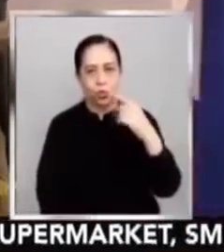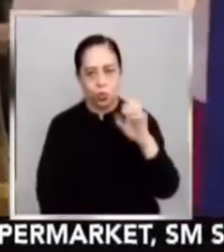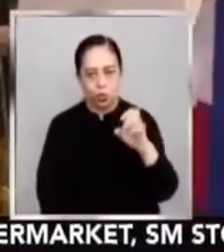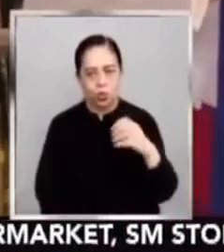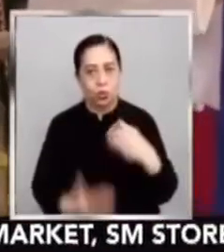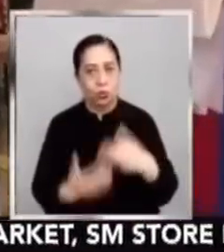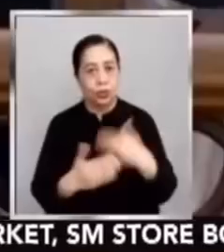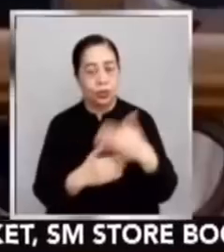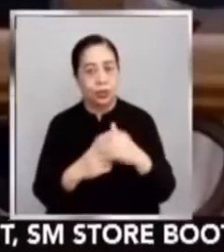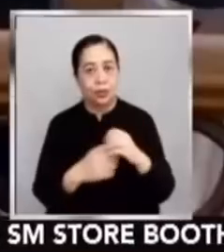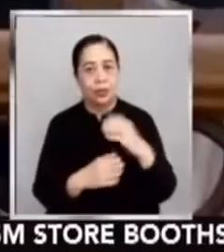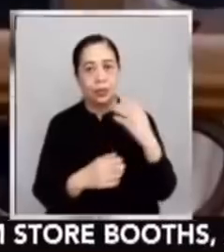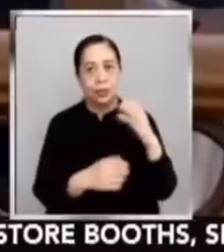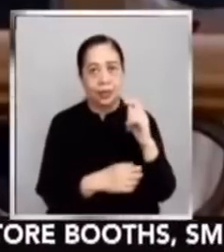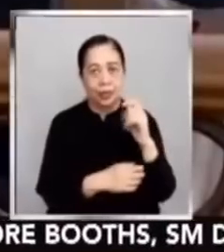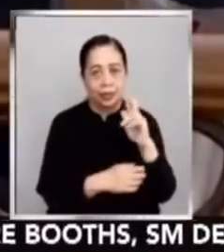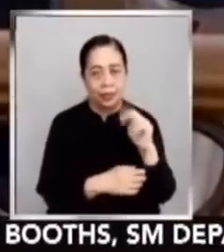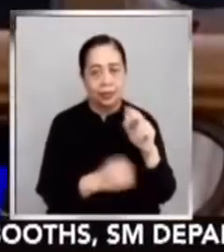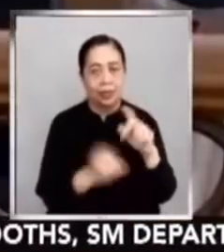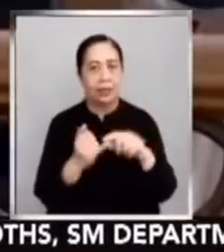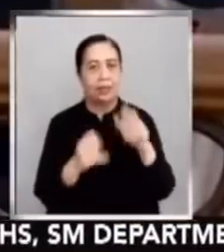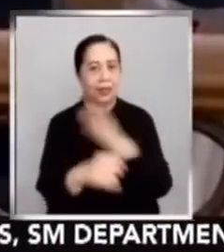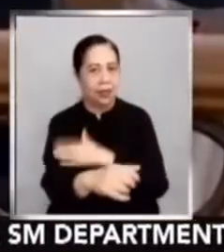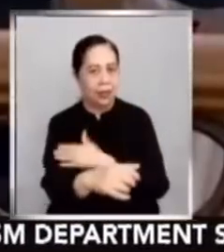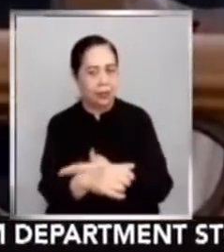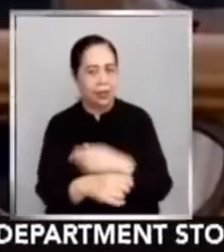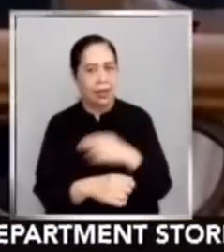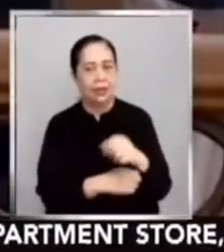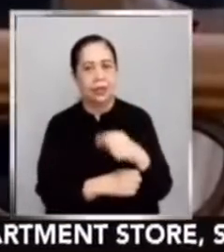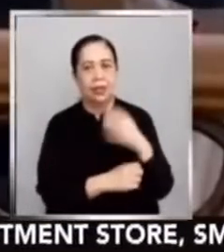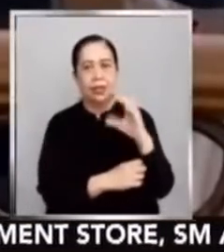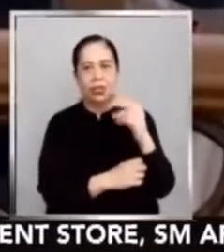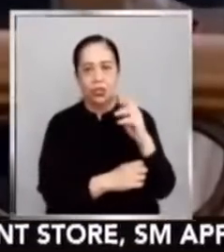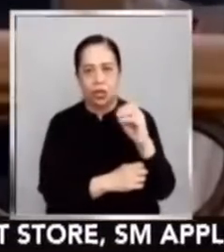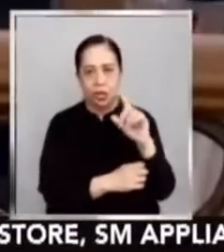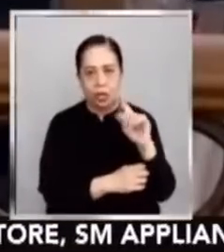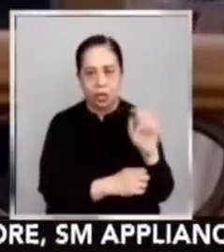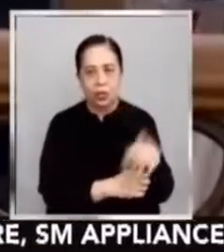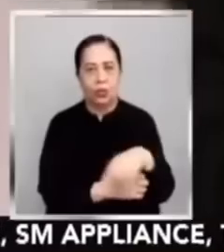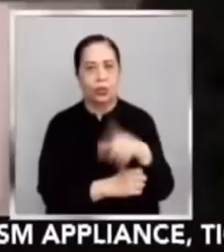Catherine, Princess of Wales, at mga anak na sina Princess Charlotte at Prince Louis.